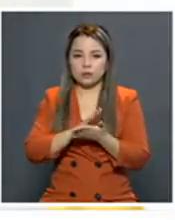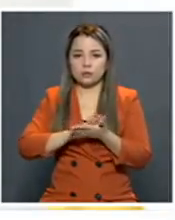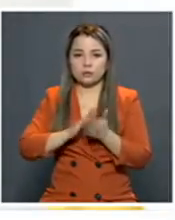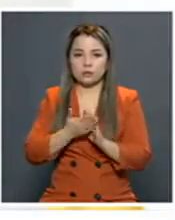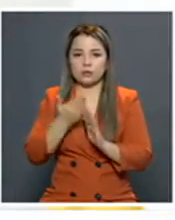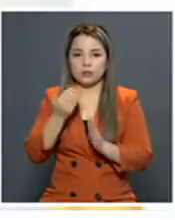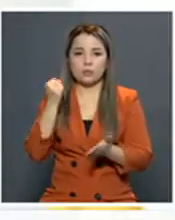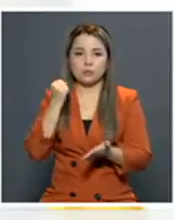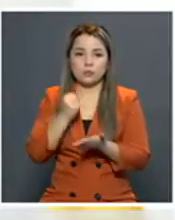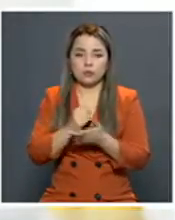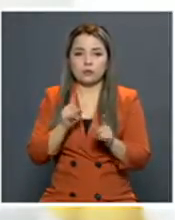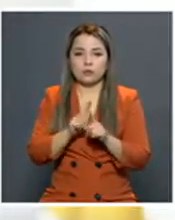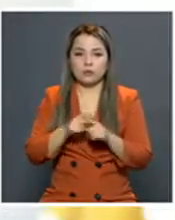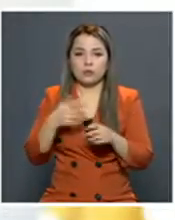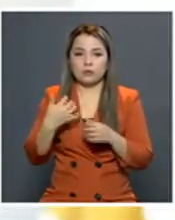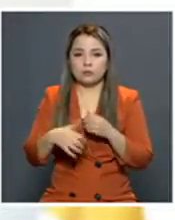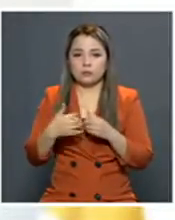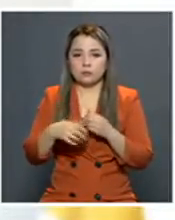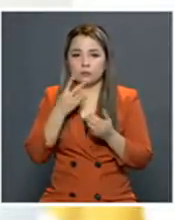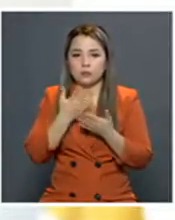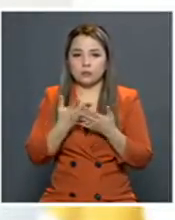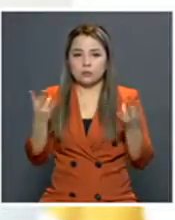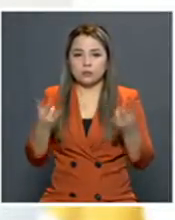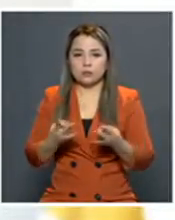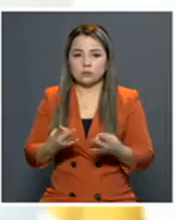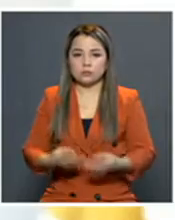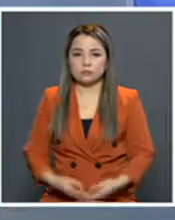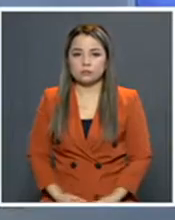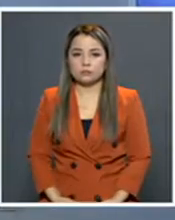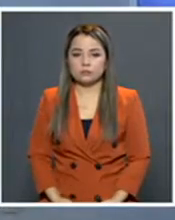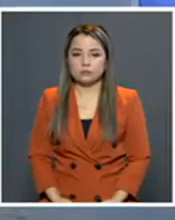Мөр барлық елге ортақ, яғни бірдей болады.